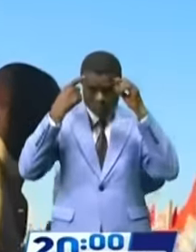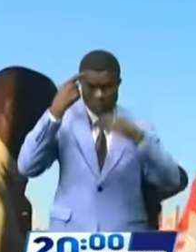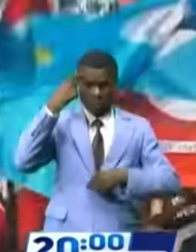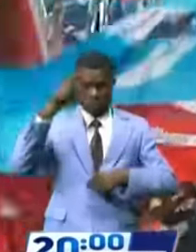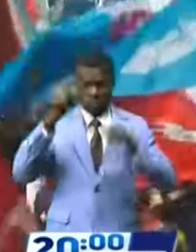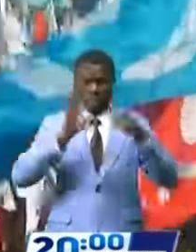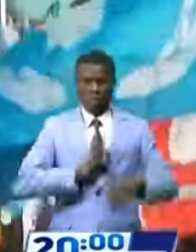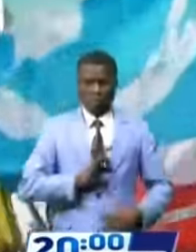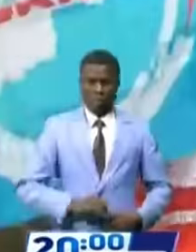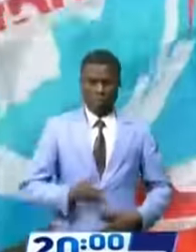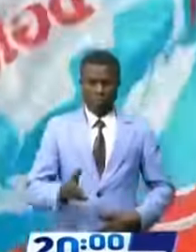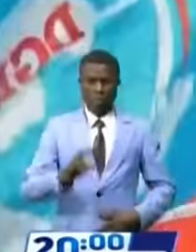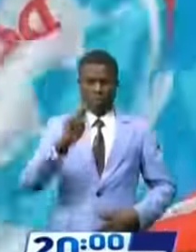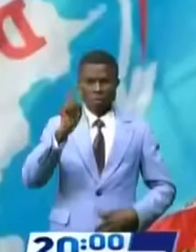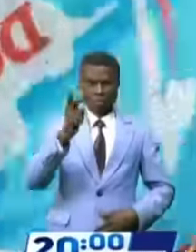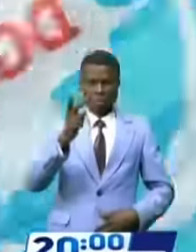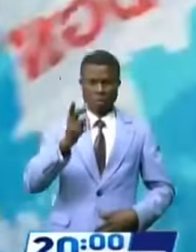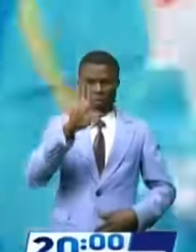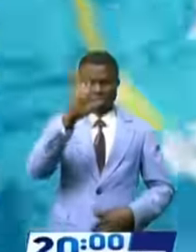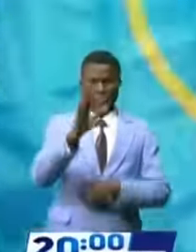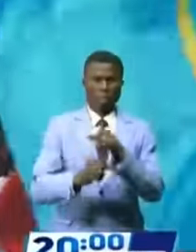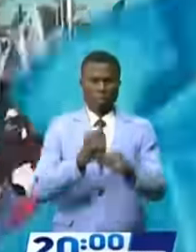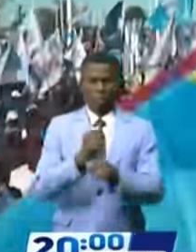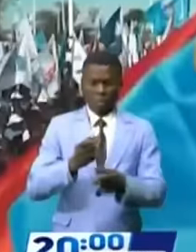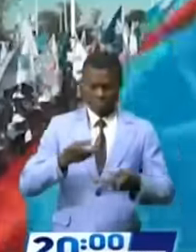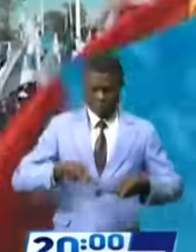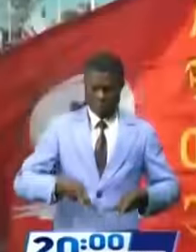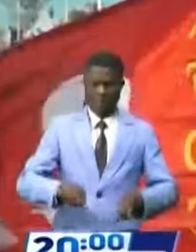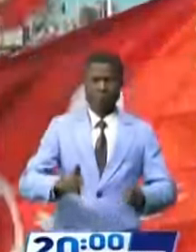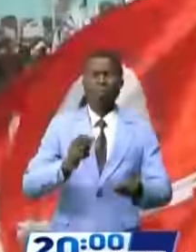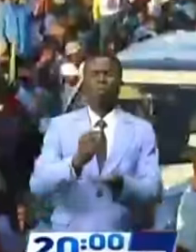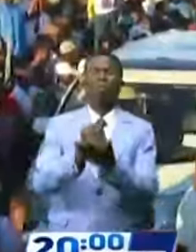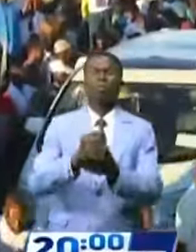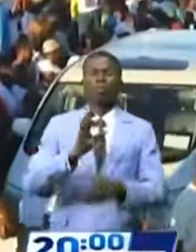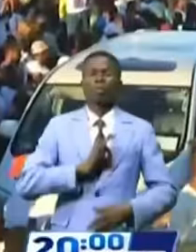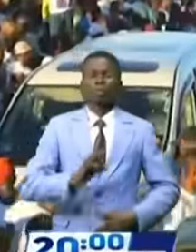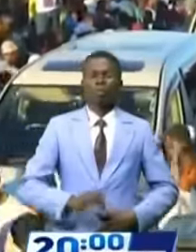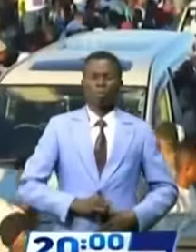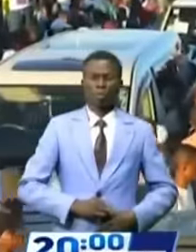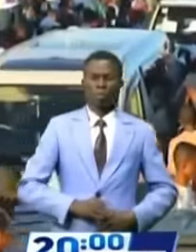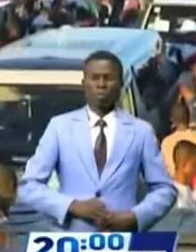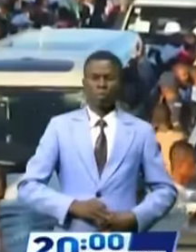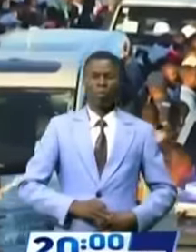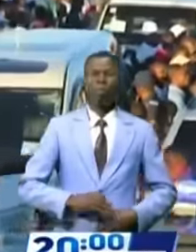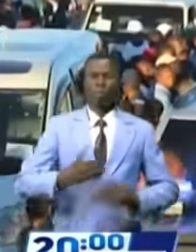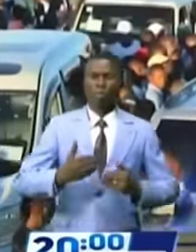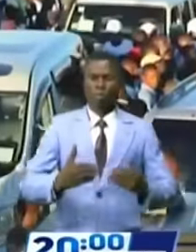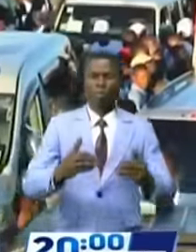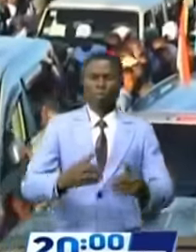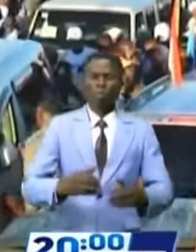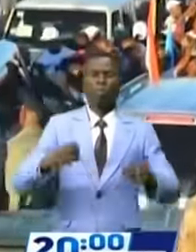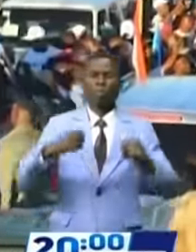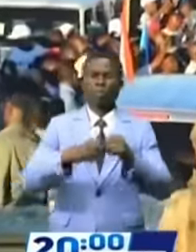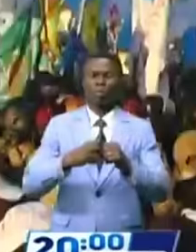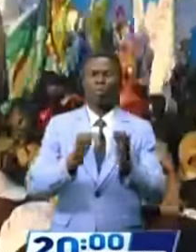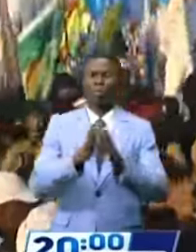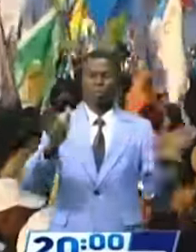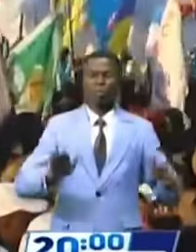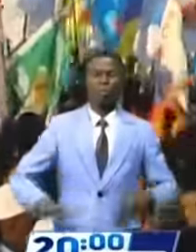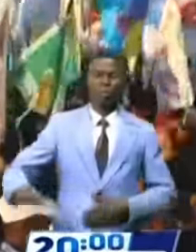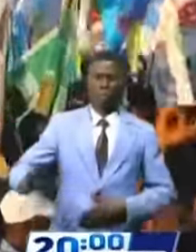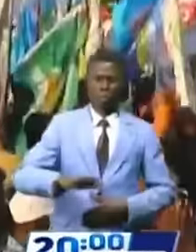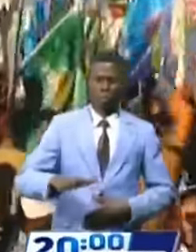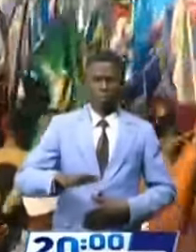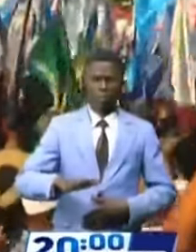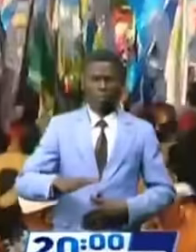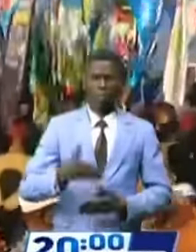Tshisekedi Tshilombo, le deuxième quinquennat lui permettra de consolider les acquis, notamment l'électrification totale du pays,